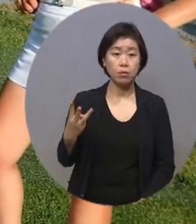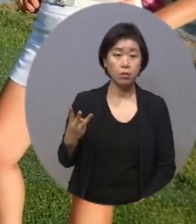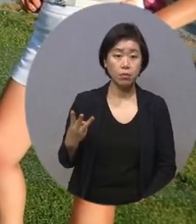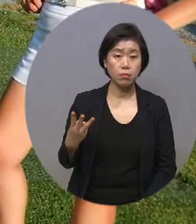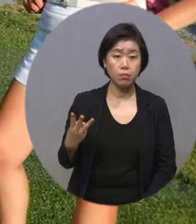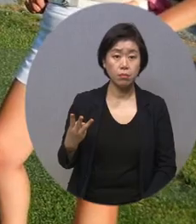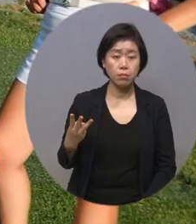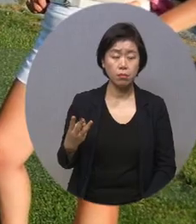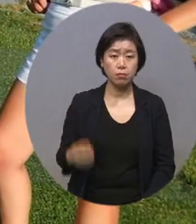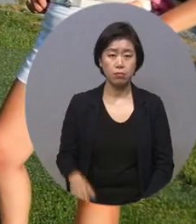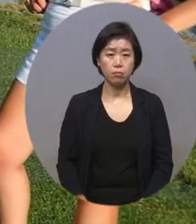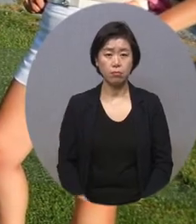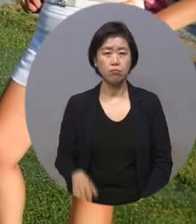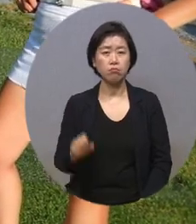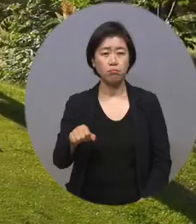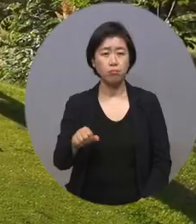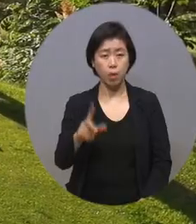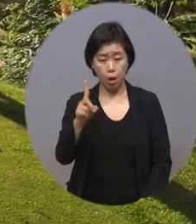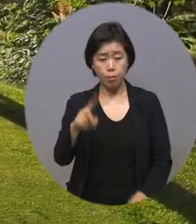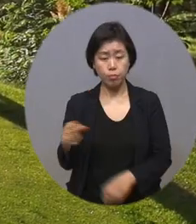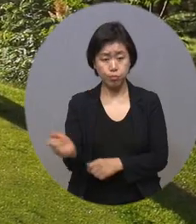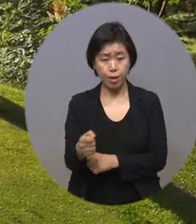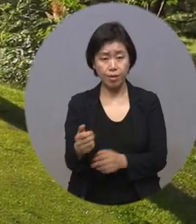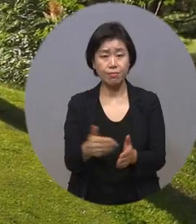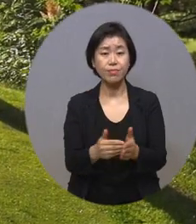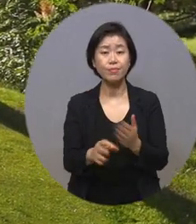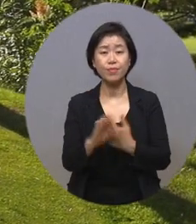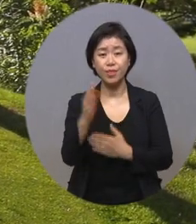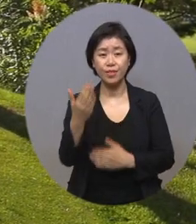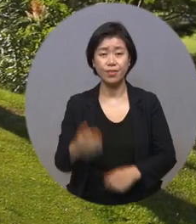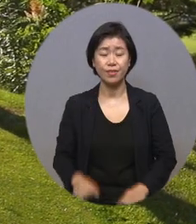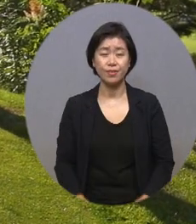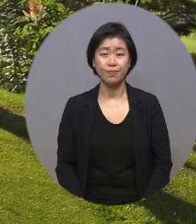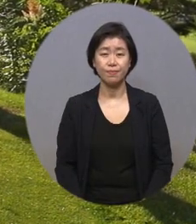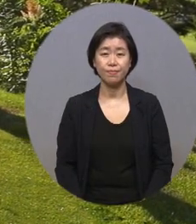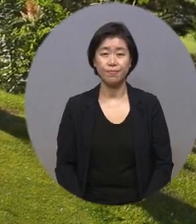뭐 넣으면 되지 뭐. 한 번에 뭐 넣어야 돼. 한 번에 넣어.